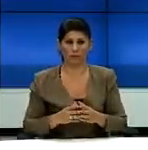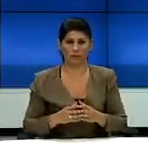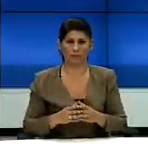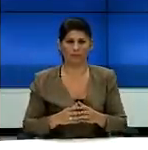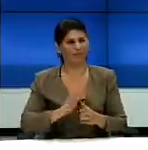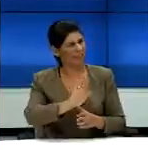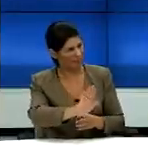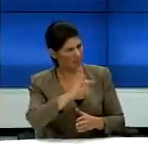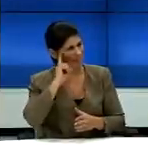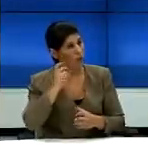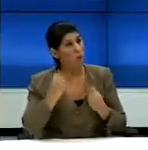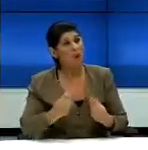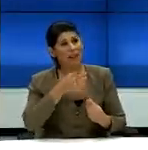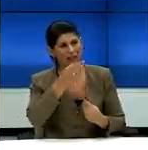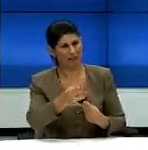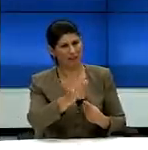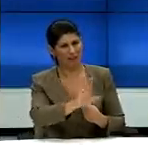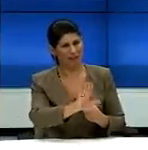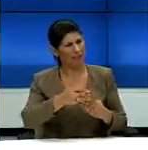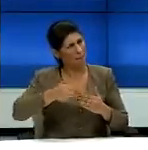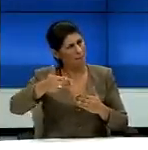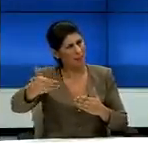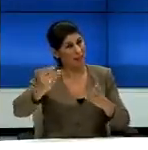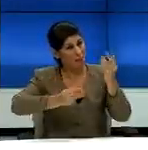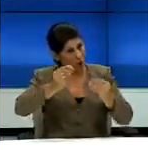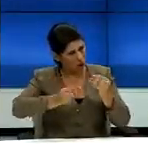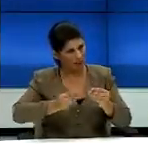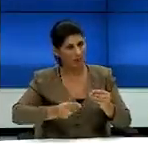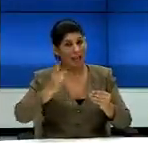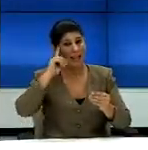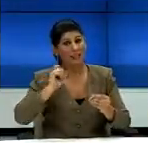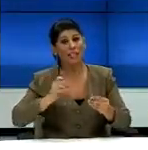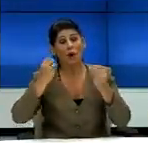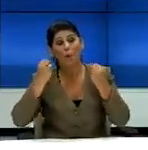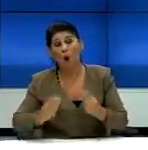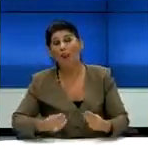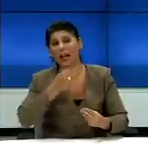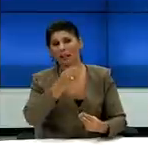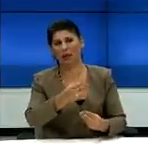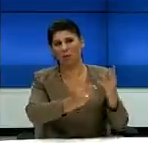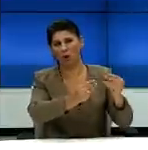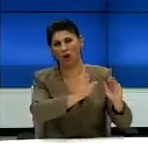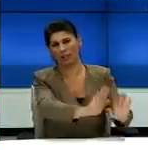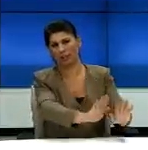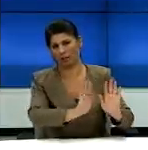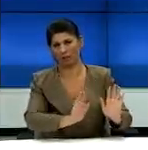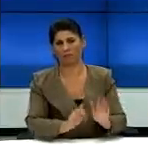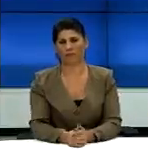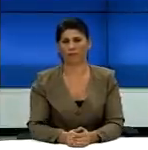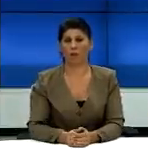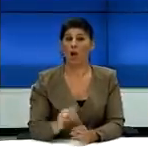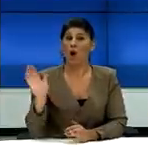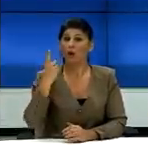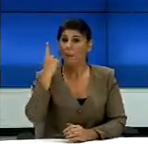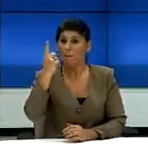εντάξει, ξέρω πολύ καλά τι λέω, καθίστε τα μετά, υπολογίστε τα, ξέρω πάρα πολύ καλά τι λέω, υπολογίστε τα. Όταν